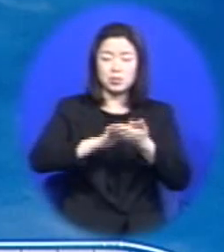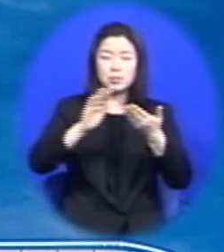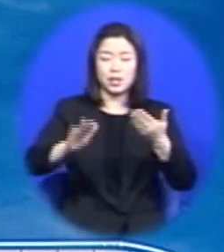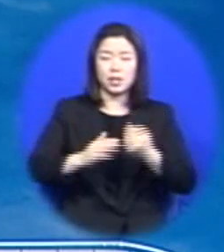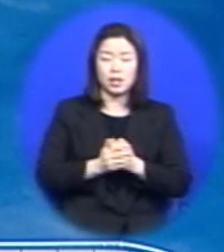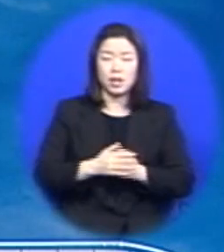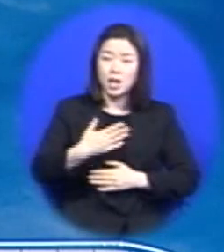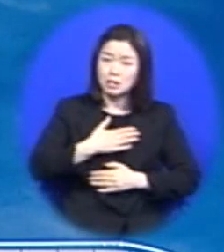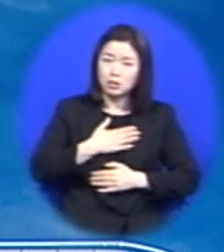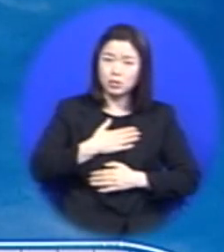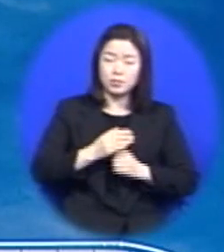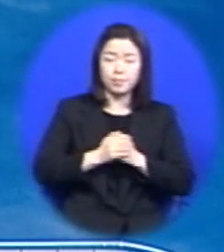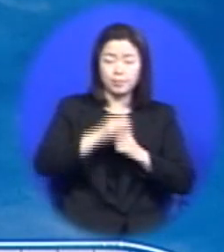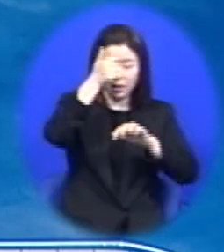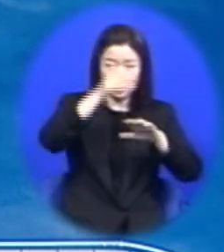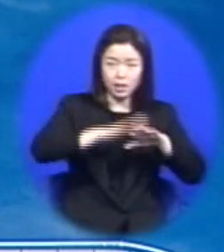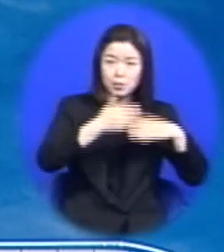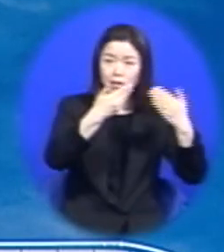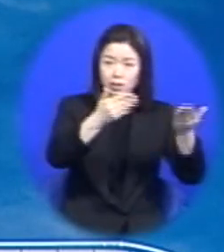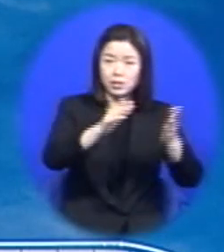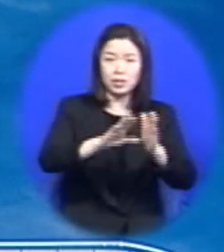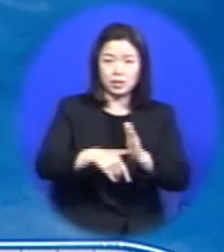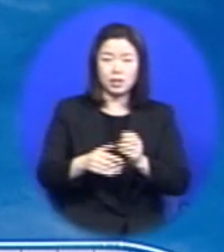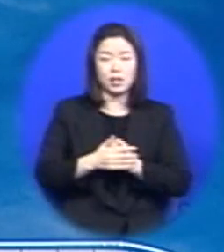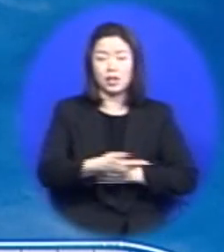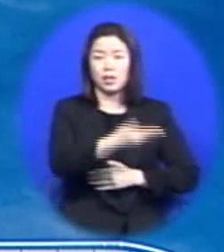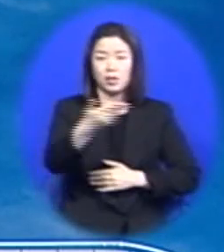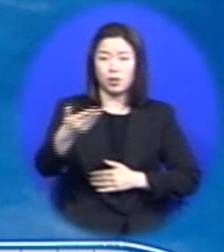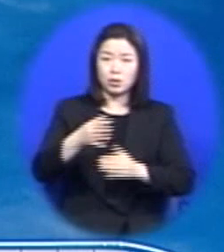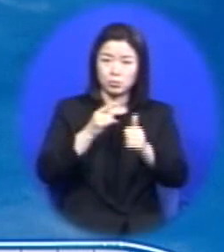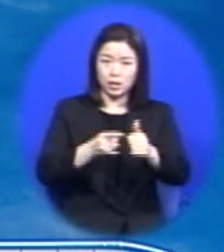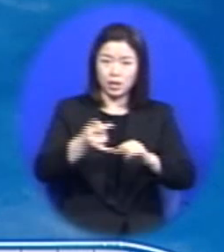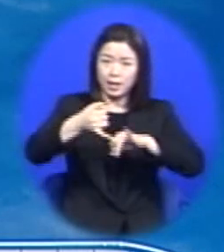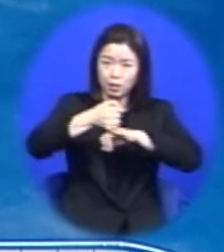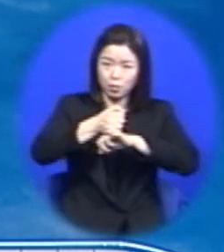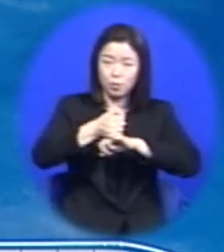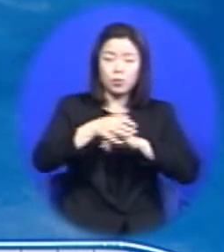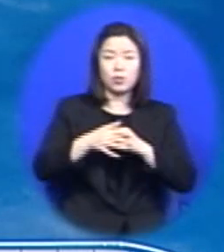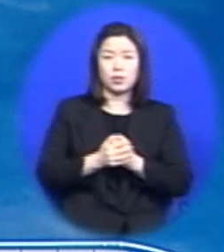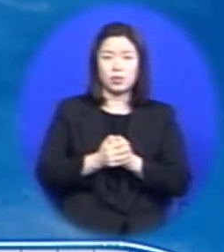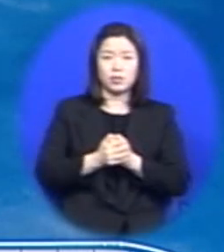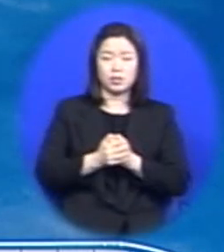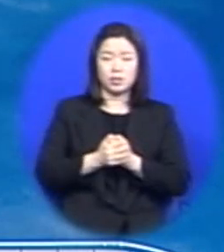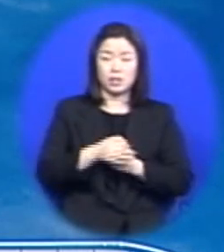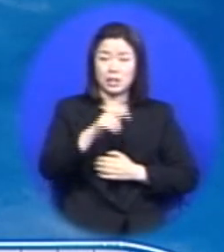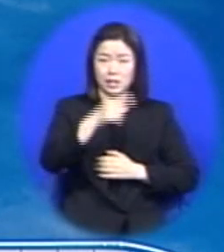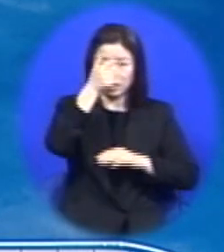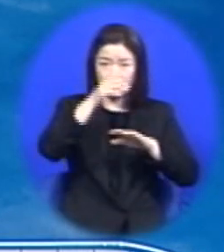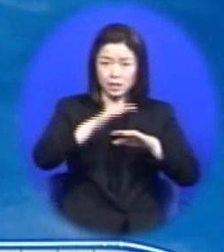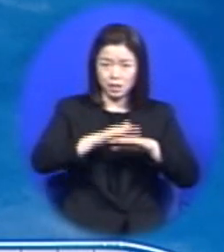저는 예배 드리면서 여러분들에게 꼭 이